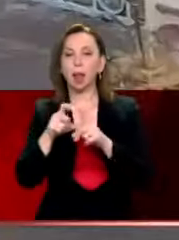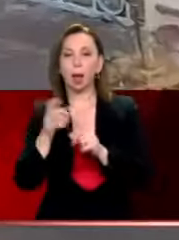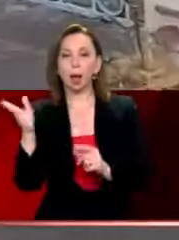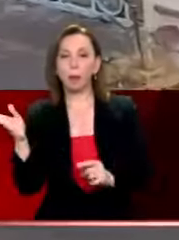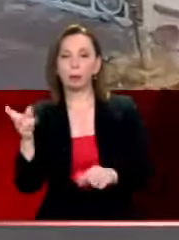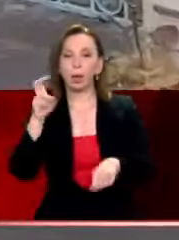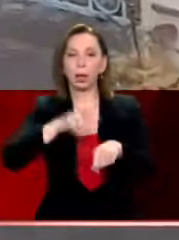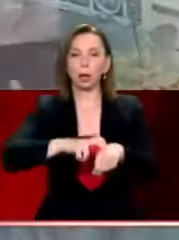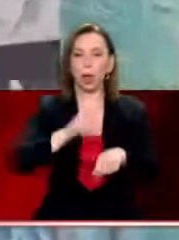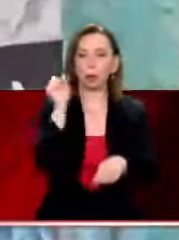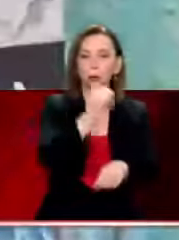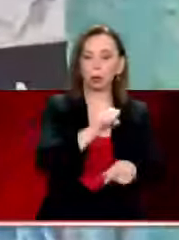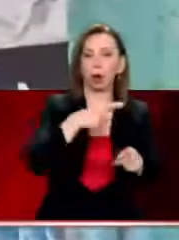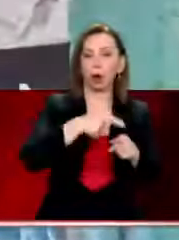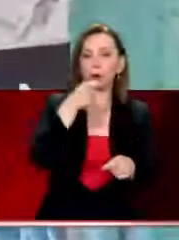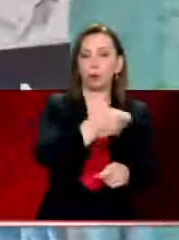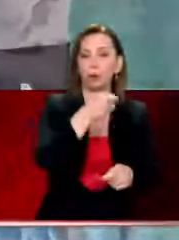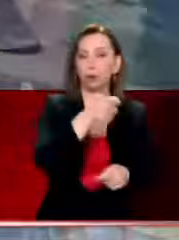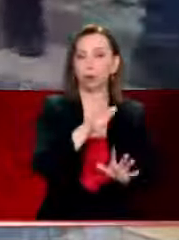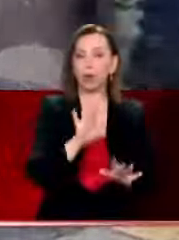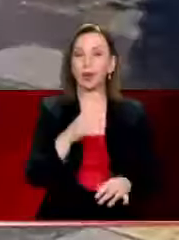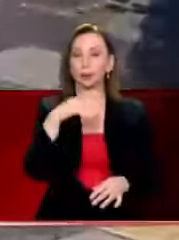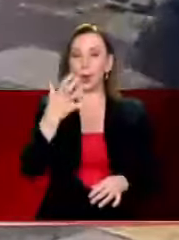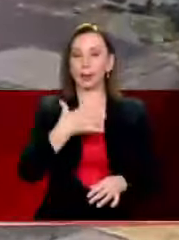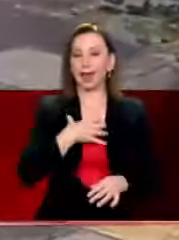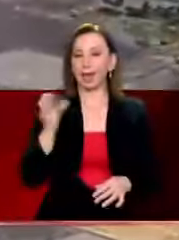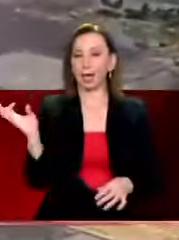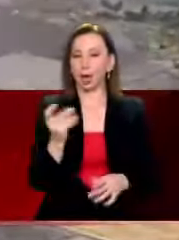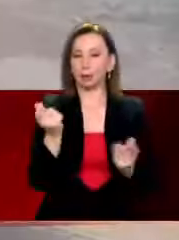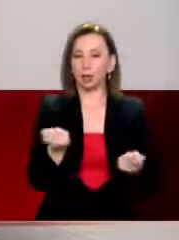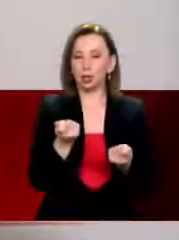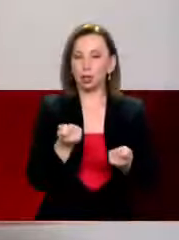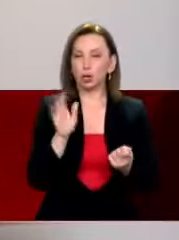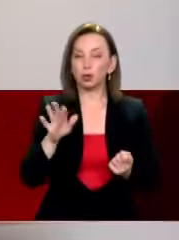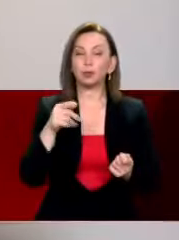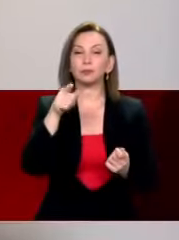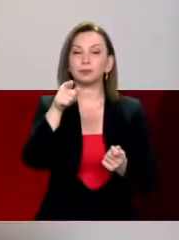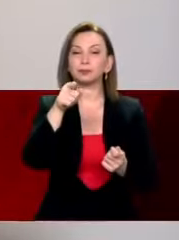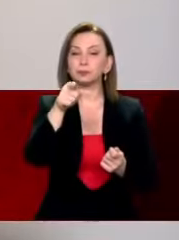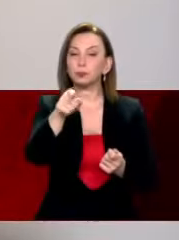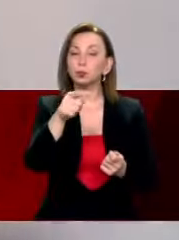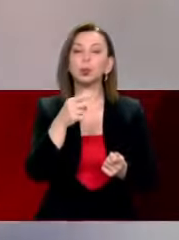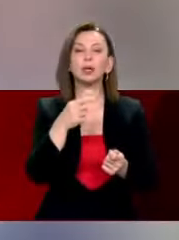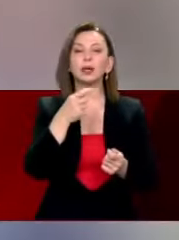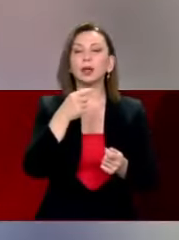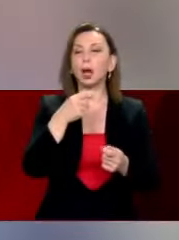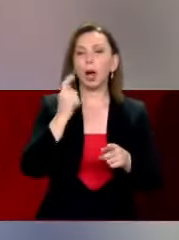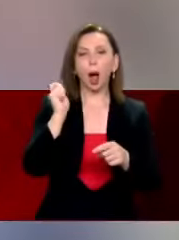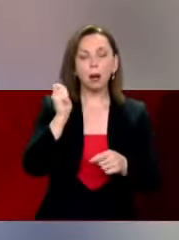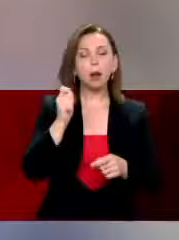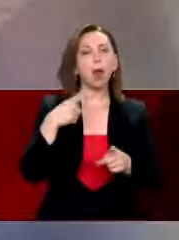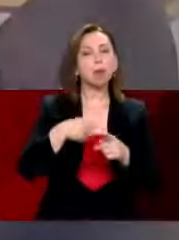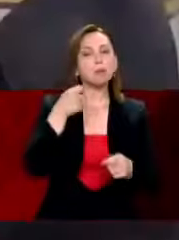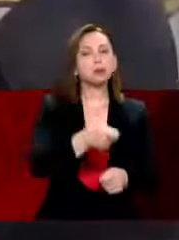saldırdı. Evden kaçmaya çalışırken peşinden giden eski kayınvalidesini bıçaklamaya devam etti. Sonra da